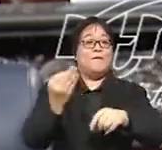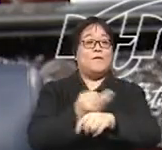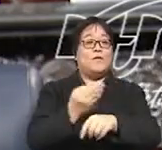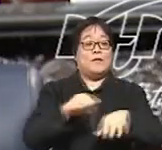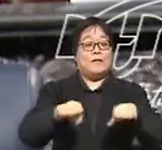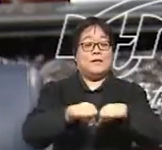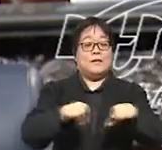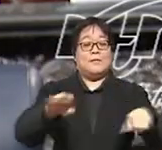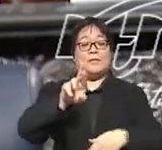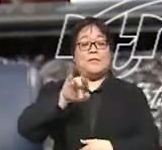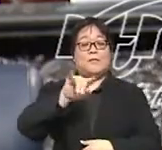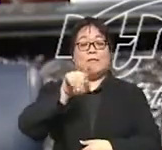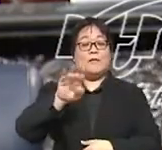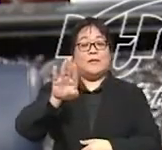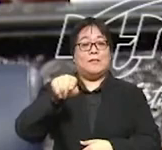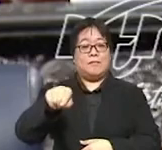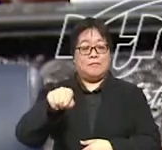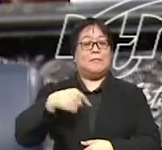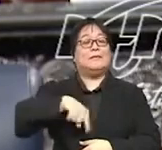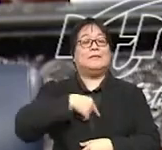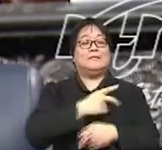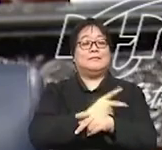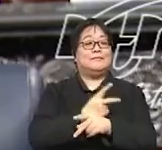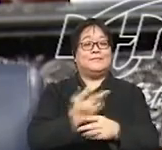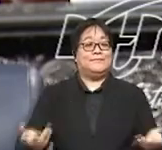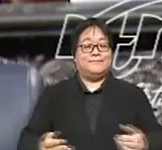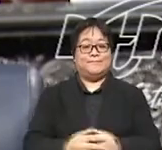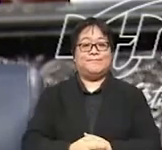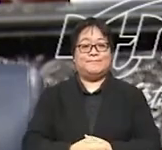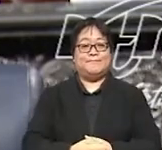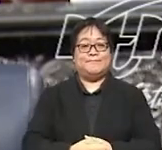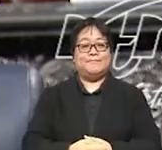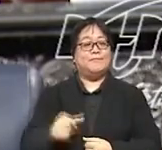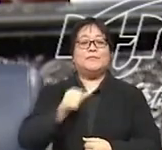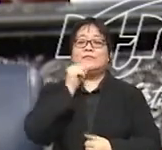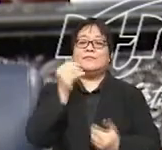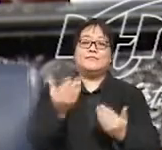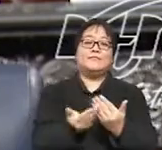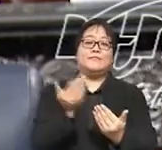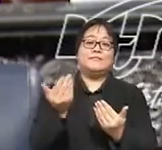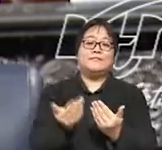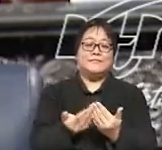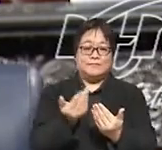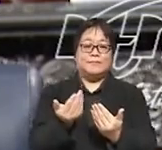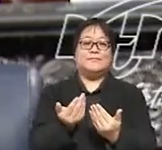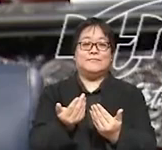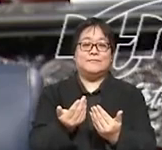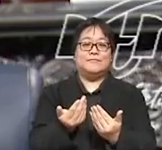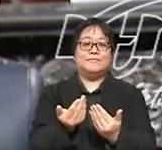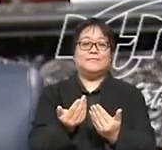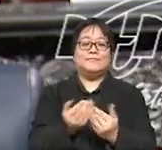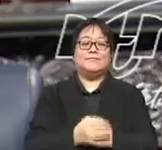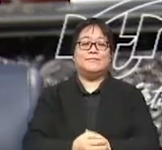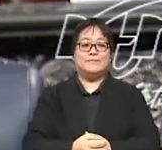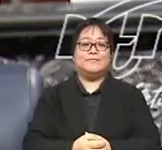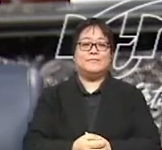Taqwa Riza b b yang amat kita jaga ini adalah kerana bukan mudah bukan mudah untuk kita